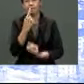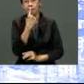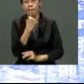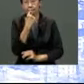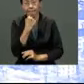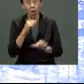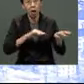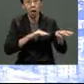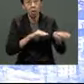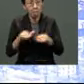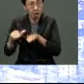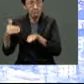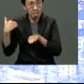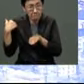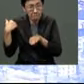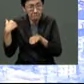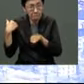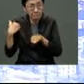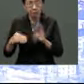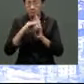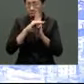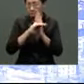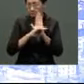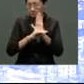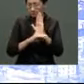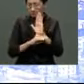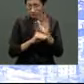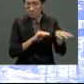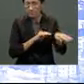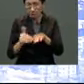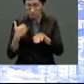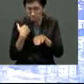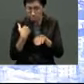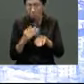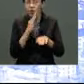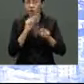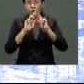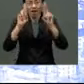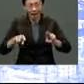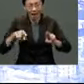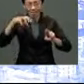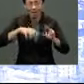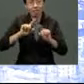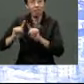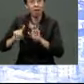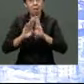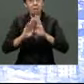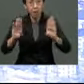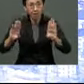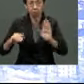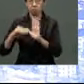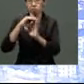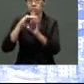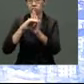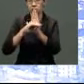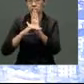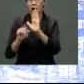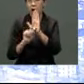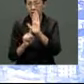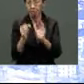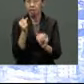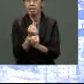พร้อมมากแค่ไหนหากจะเปิดขึ้นมาให้พี่น้องประชาชนไปใช้บริการต้องมีมาตรการมีข้อป